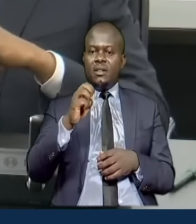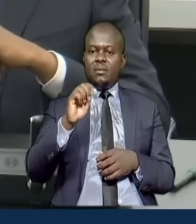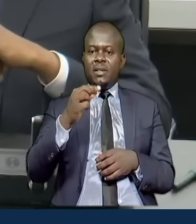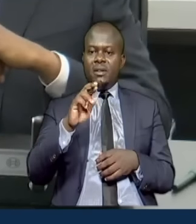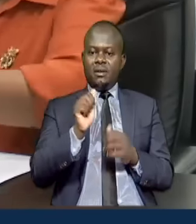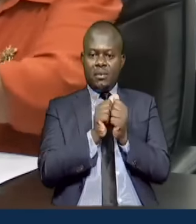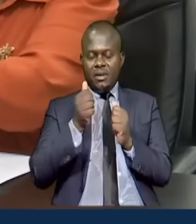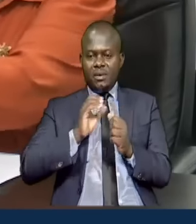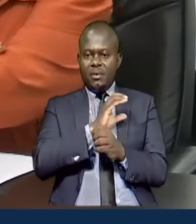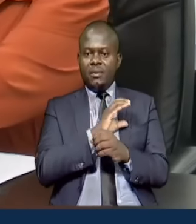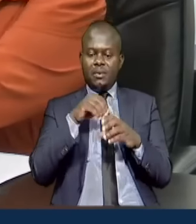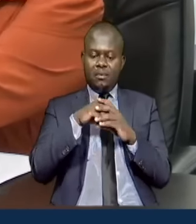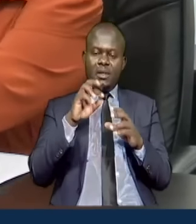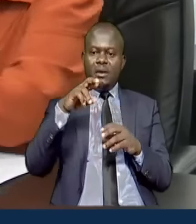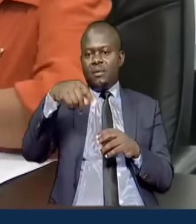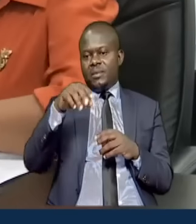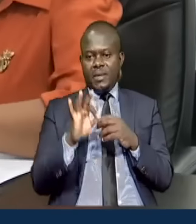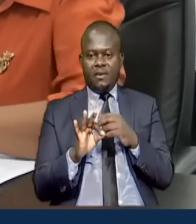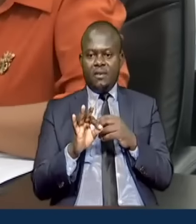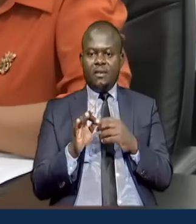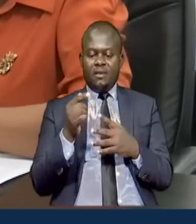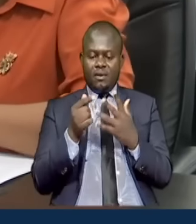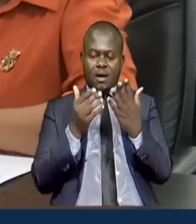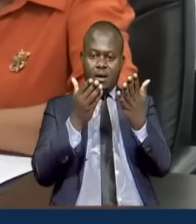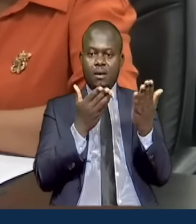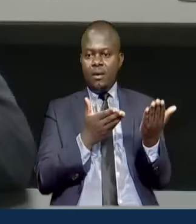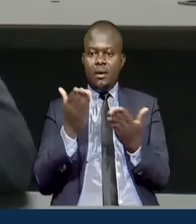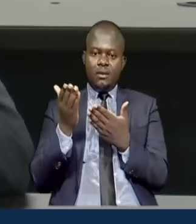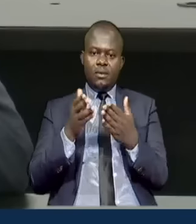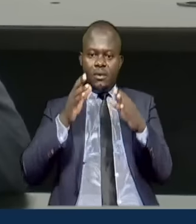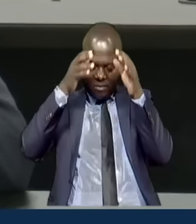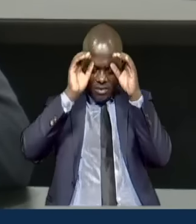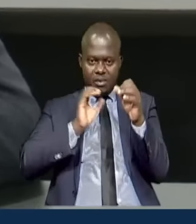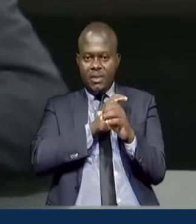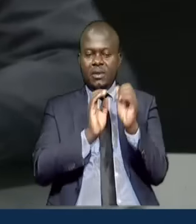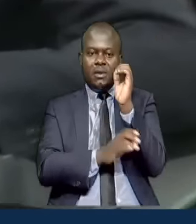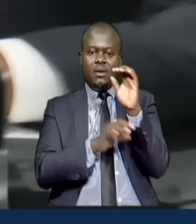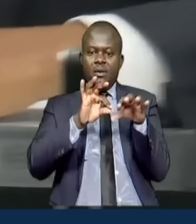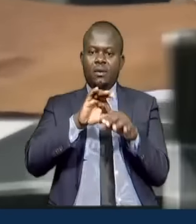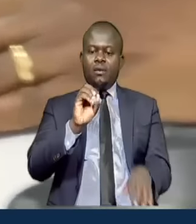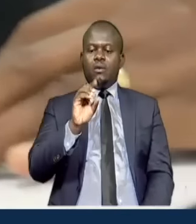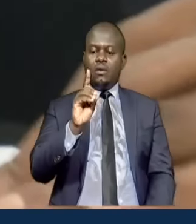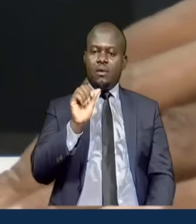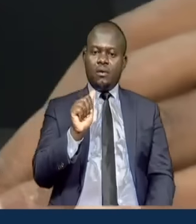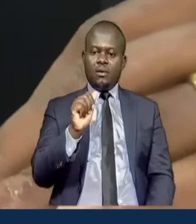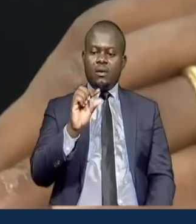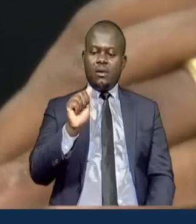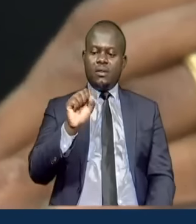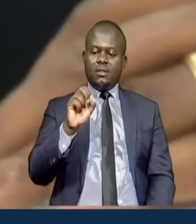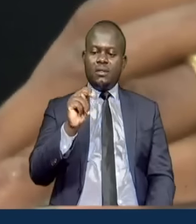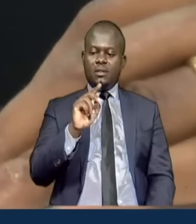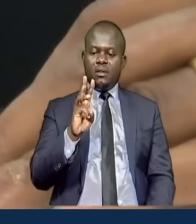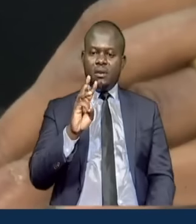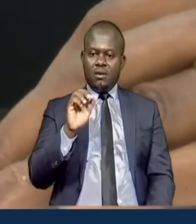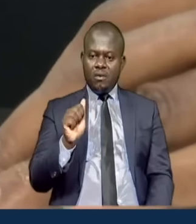n'abandi bakomiseri mu muryango FPR Inkotanyi. Aha yakiriwe na perezida wa komisiyo y'igihugu y'amatora Oda Gasinzigwa, wabanje